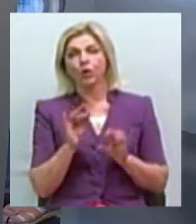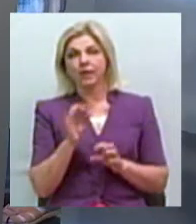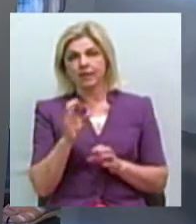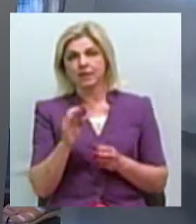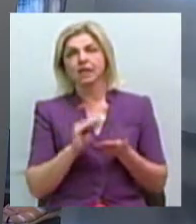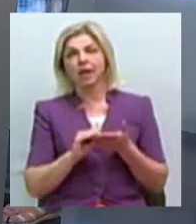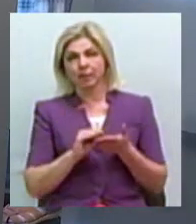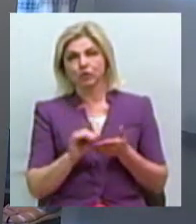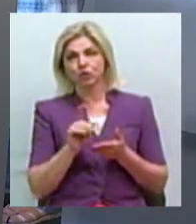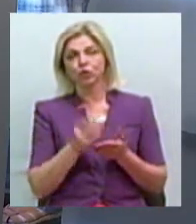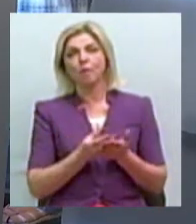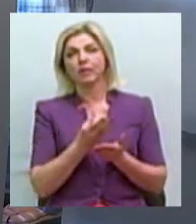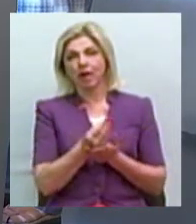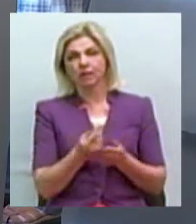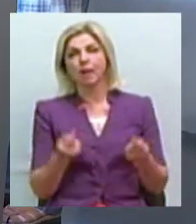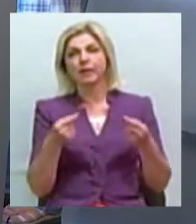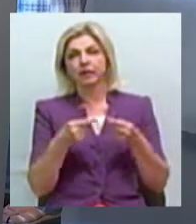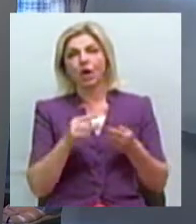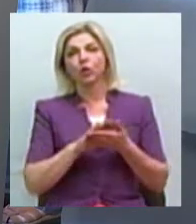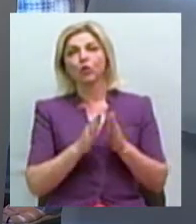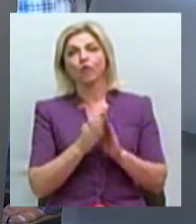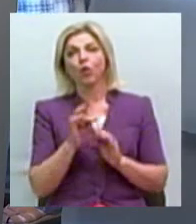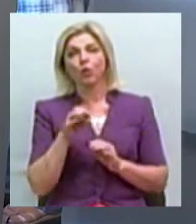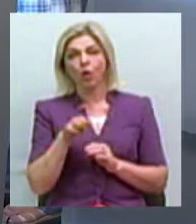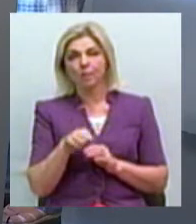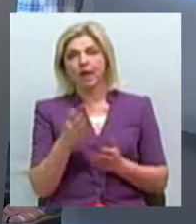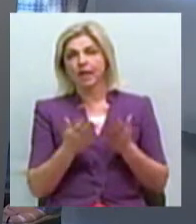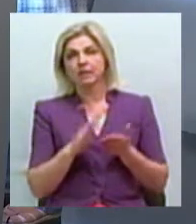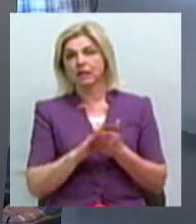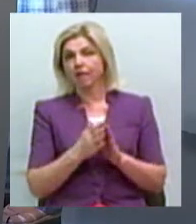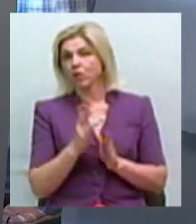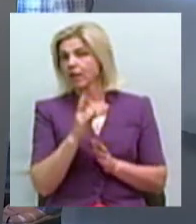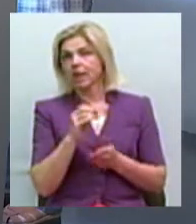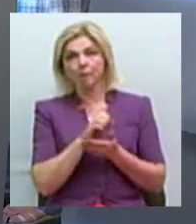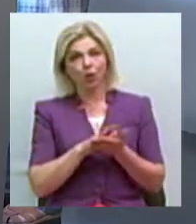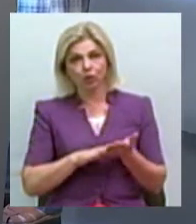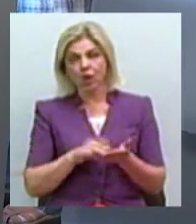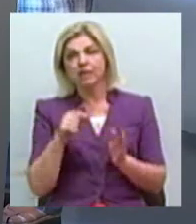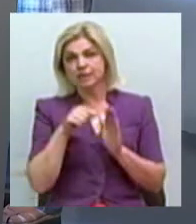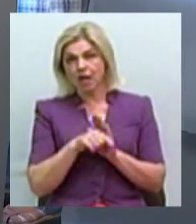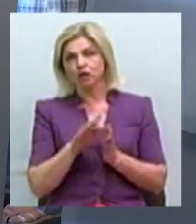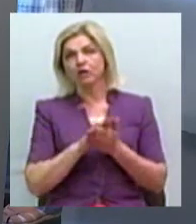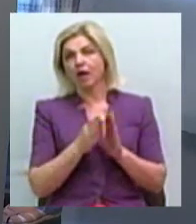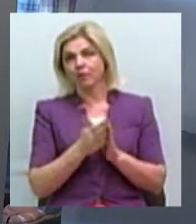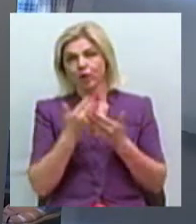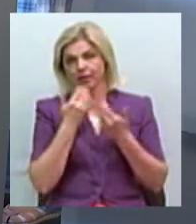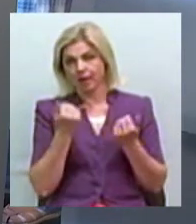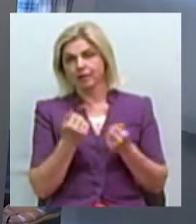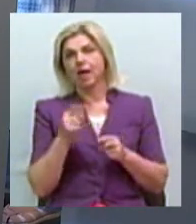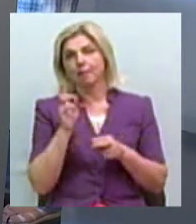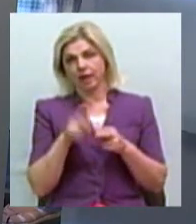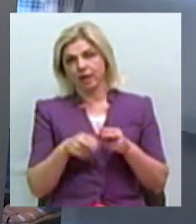определена договором. Если договор не продлен, значит, его нет, значит, надо не прекратить платить. Но